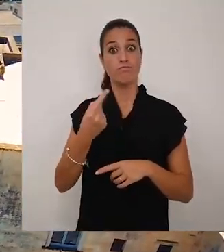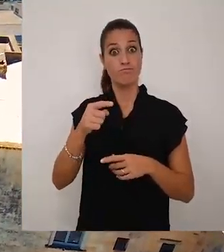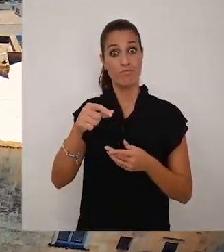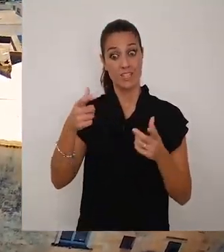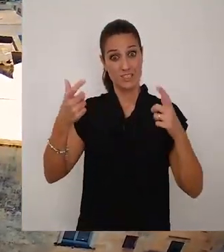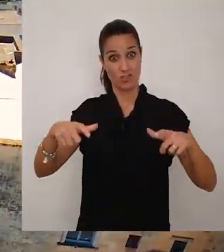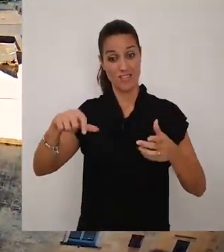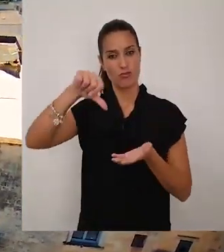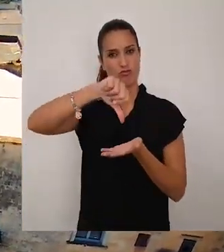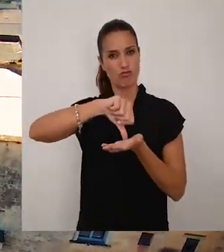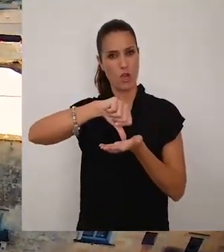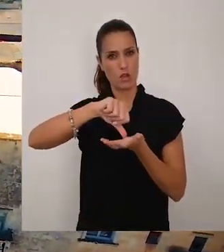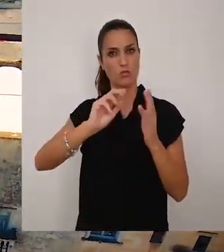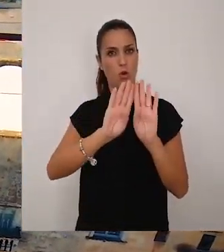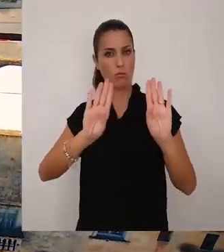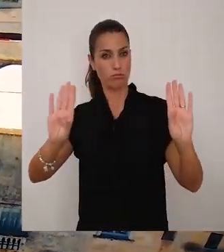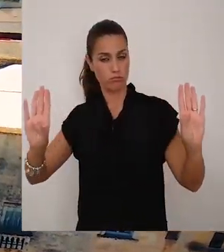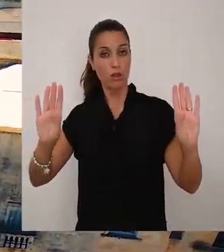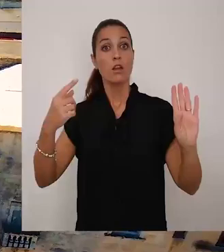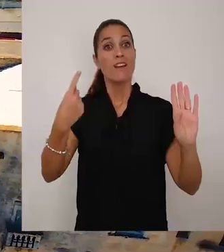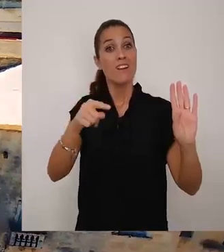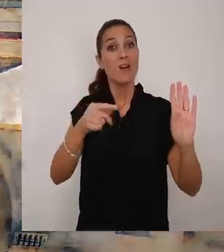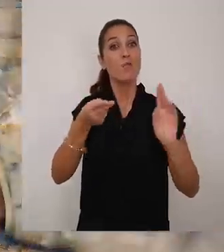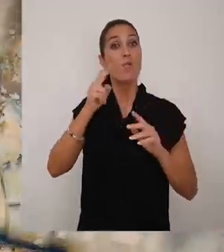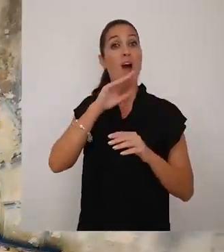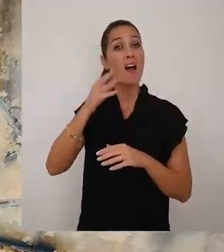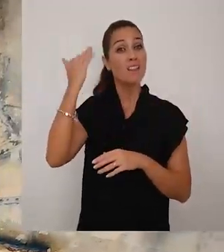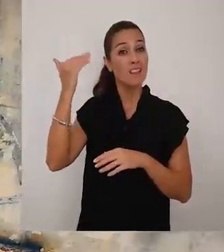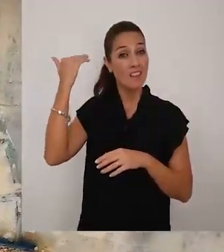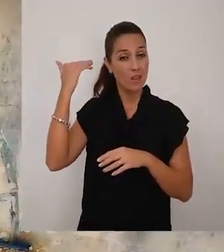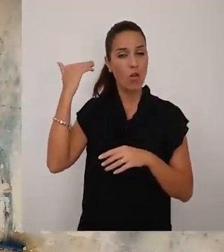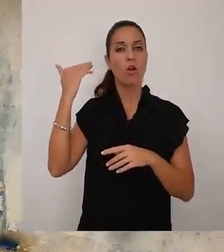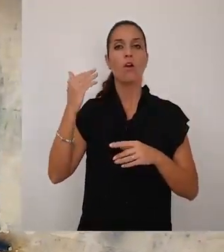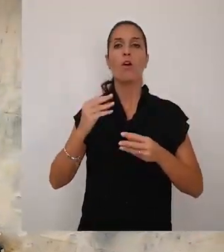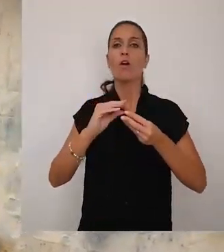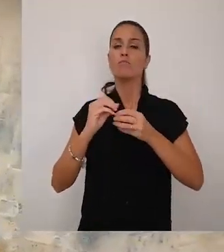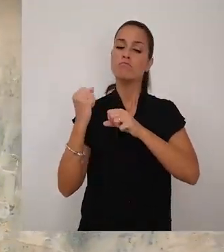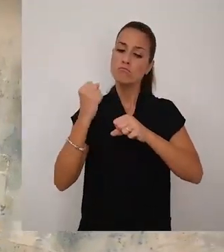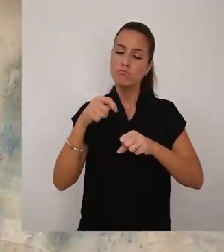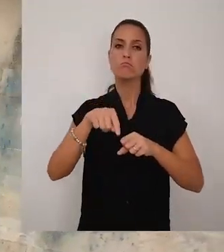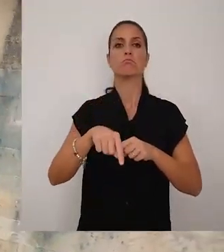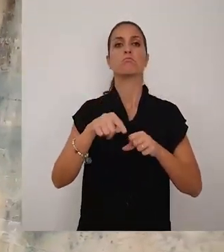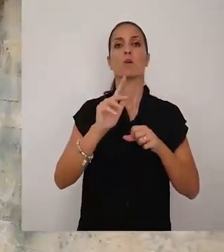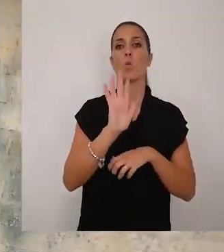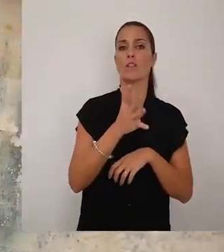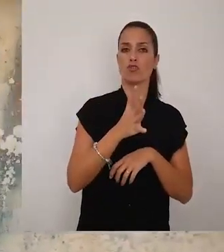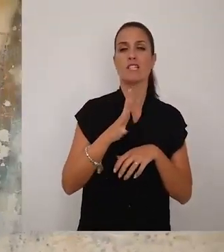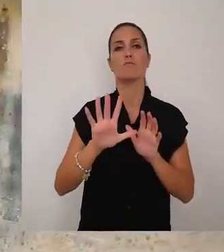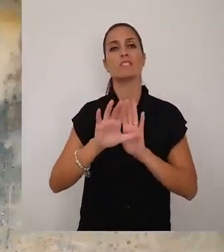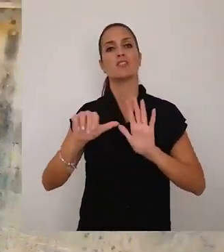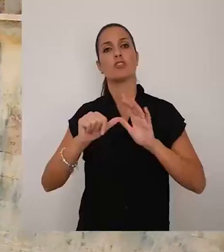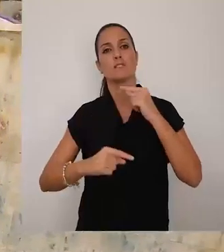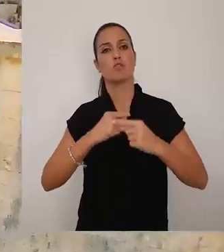Posizionato nel centro dell'abitato, il nucleo più antico del convento dei Domenicani venne istituito dai frati a cavallo dei secoli XV